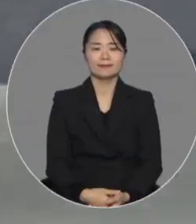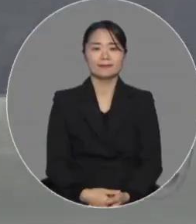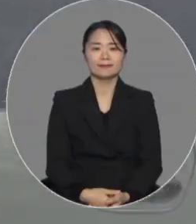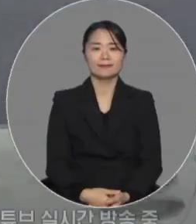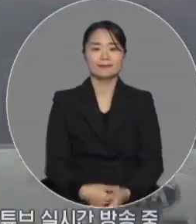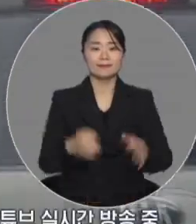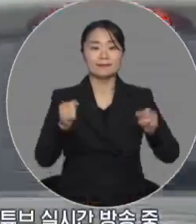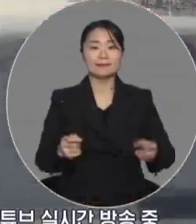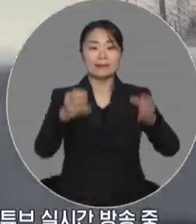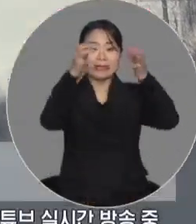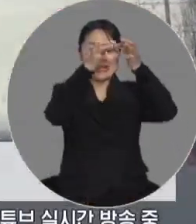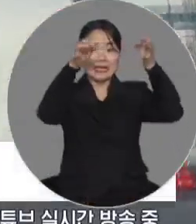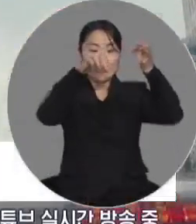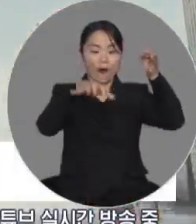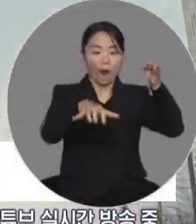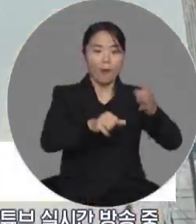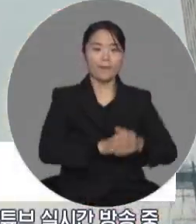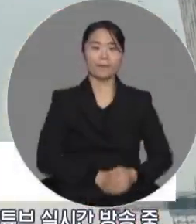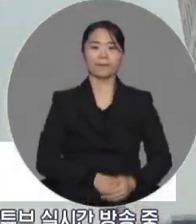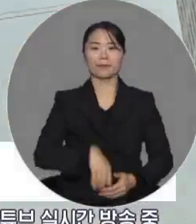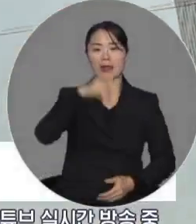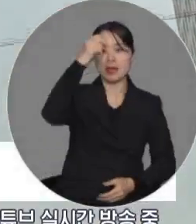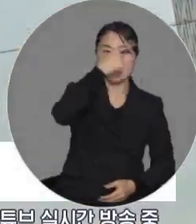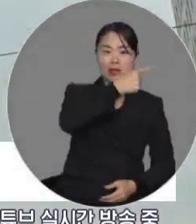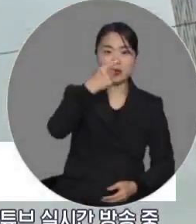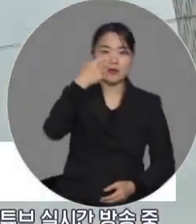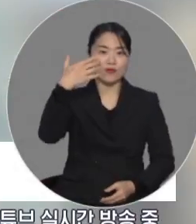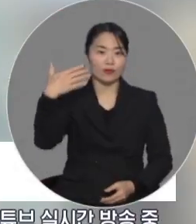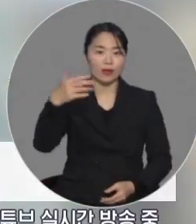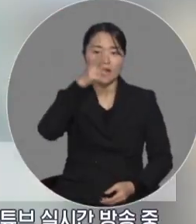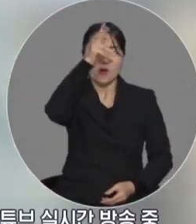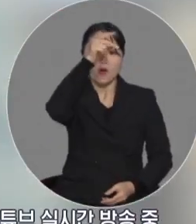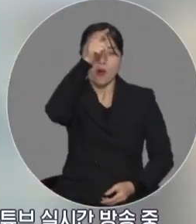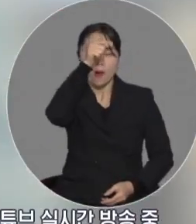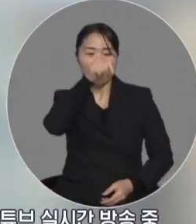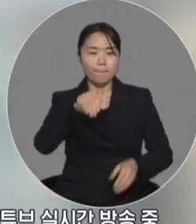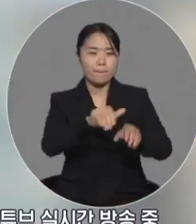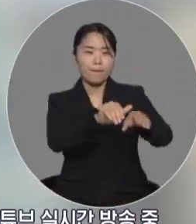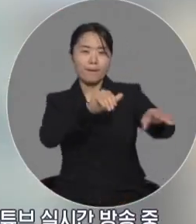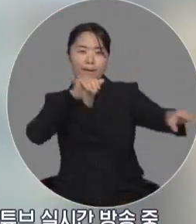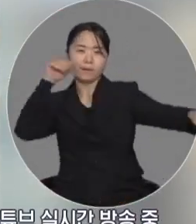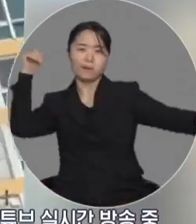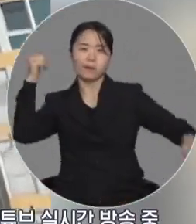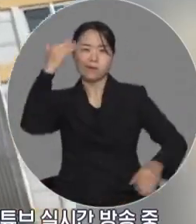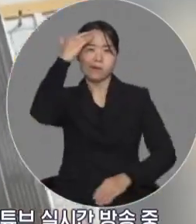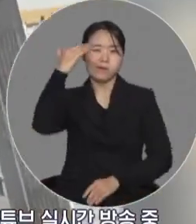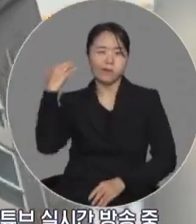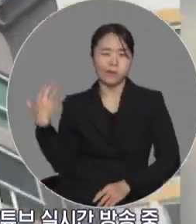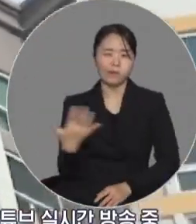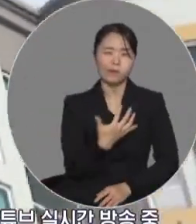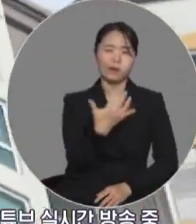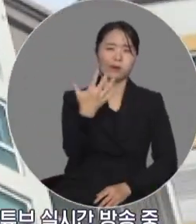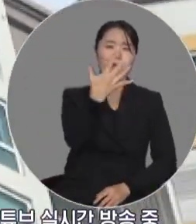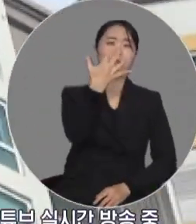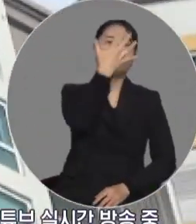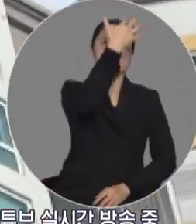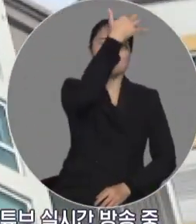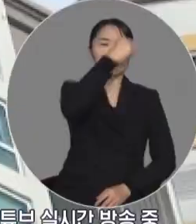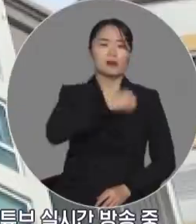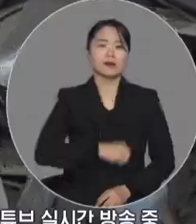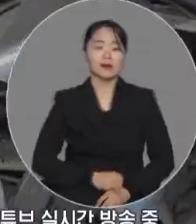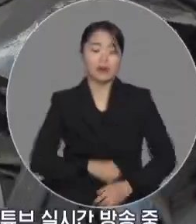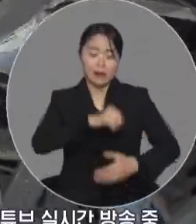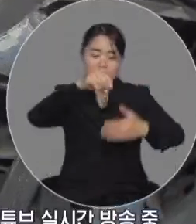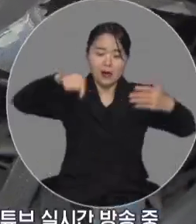건물 앞에 소방차와 경찰차가 줄지어 세워져 있고 그 위로는 검은 연기가 피어오릅니다. 연기가 나고 있는